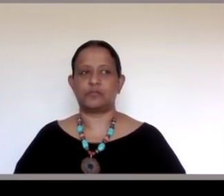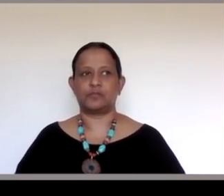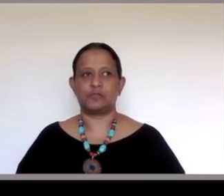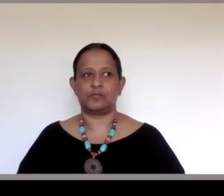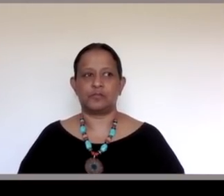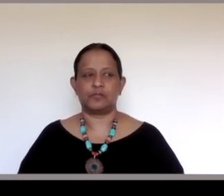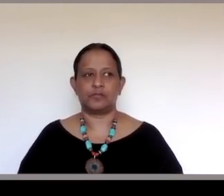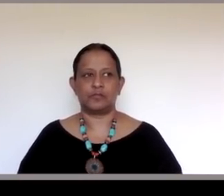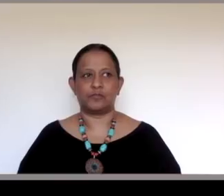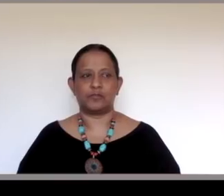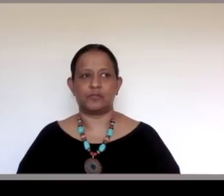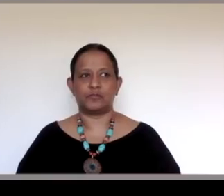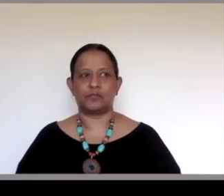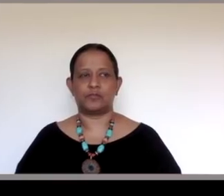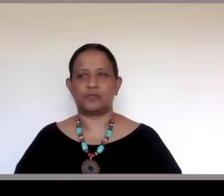இருக்கிறது